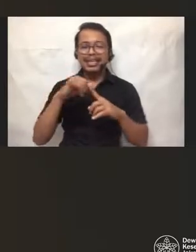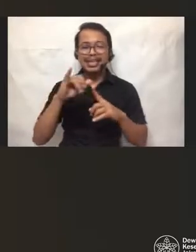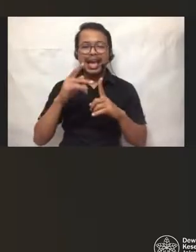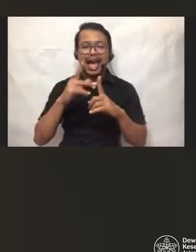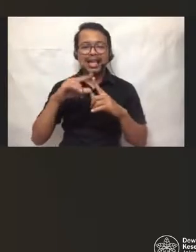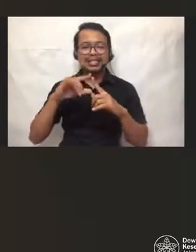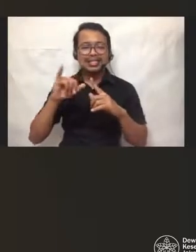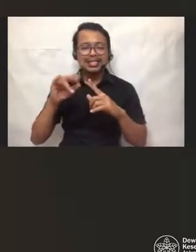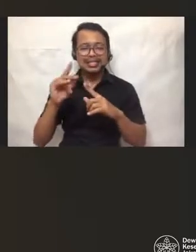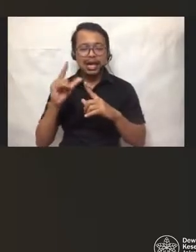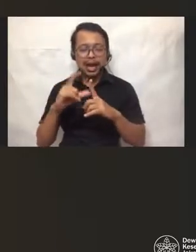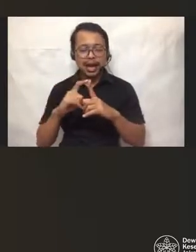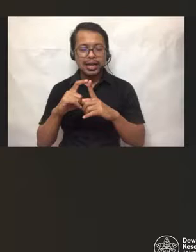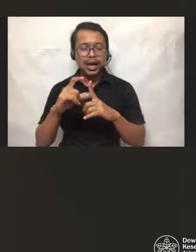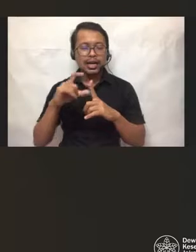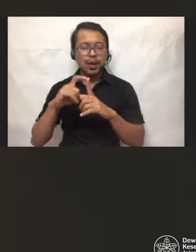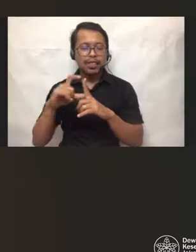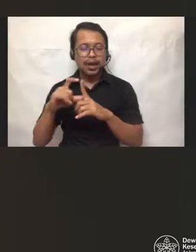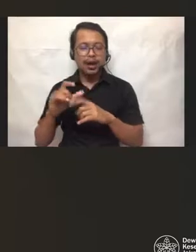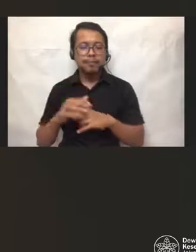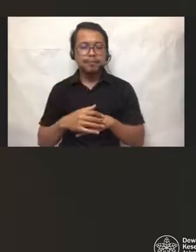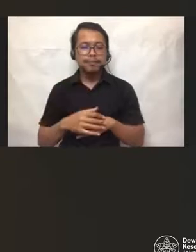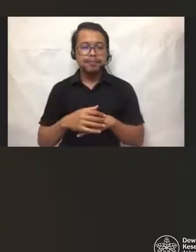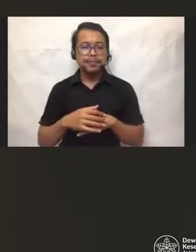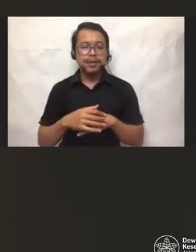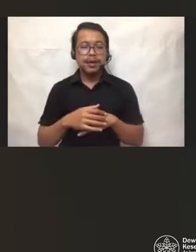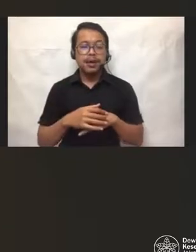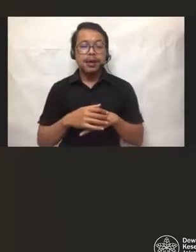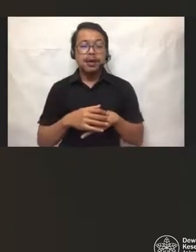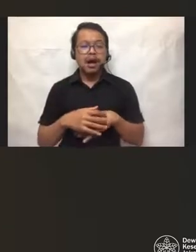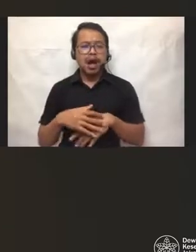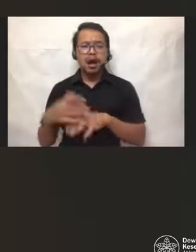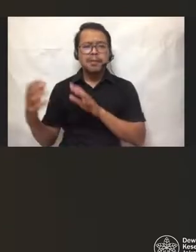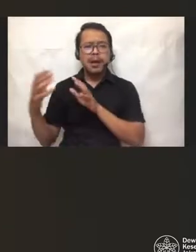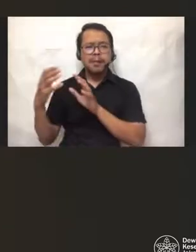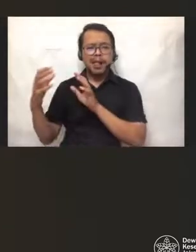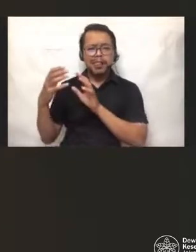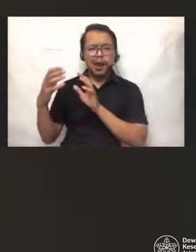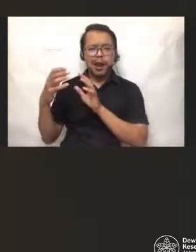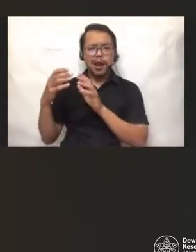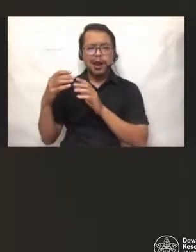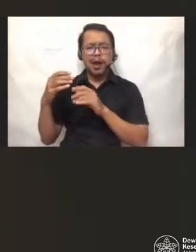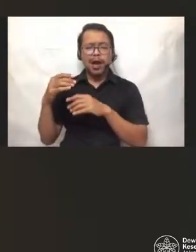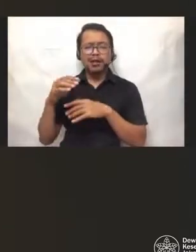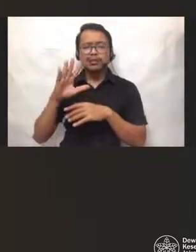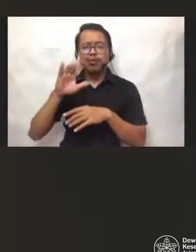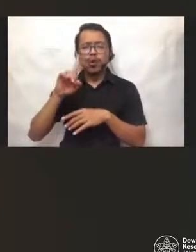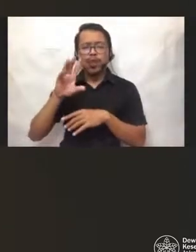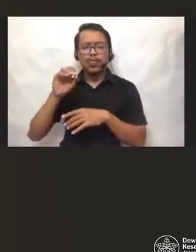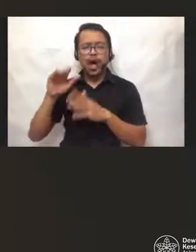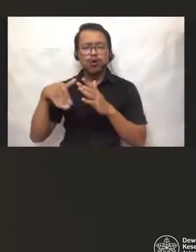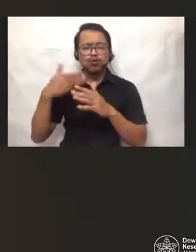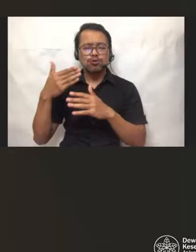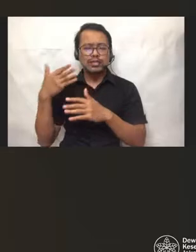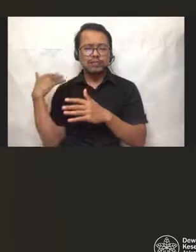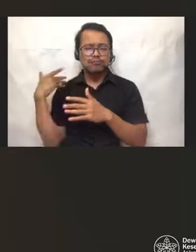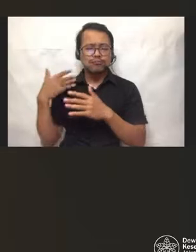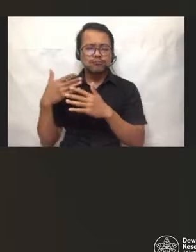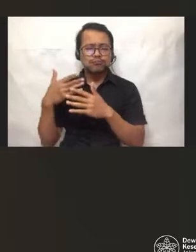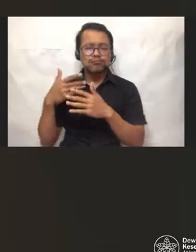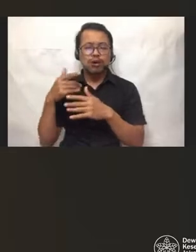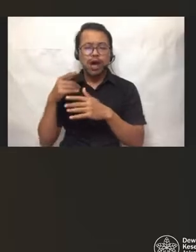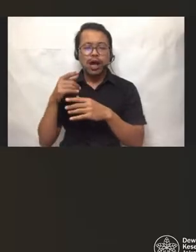Sudah umum diketahui, perdebatan yang dimulai 10 tahun sebelum kemerdekaan RI itu adalah perihal jalan yang harus